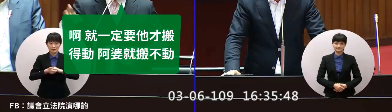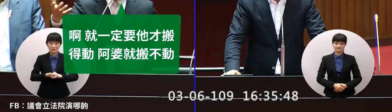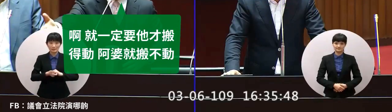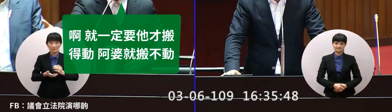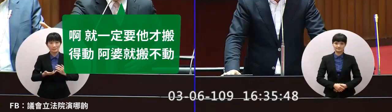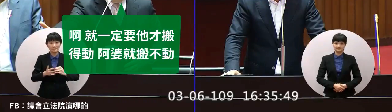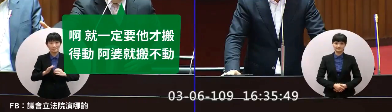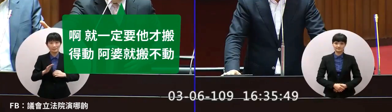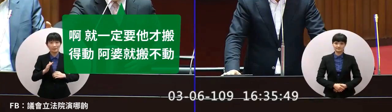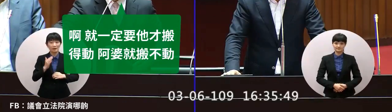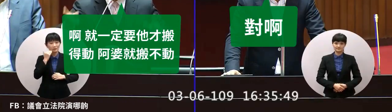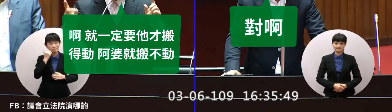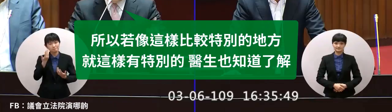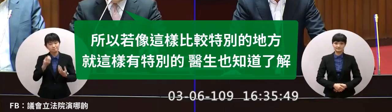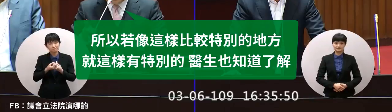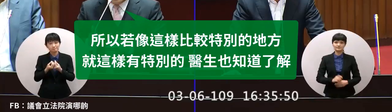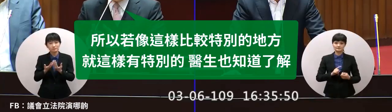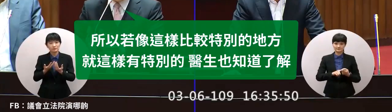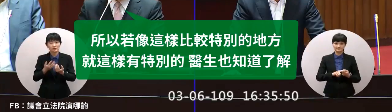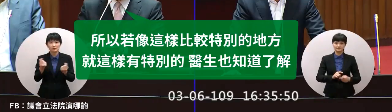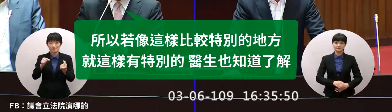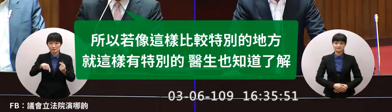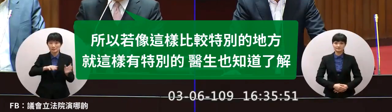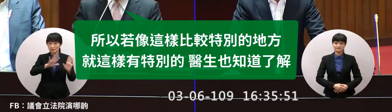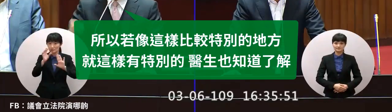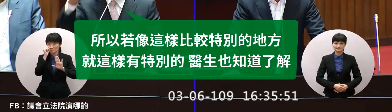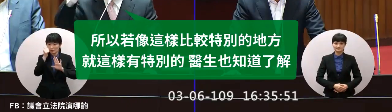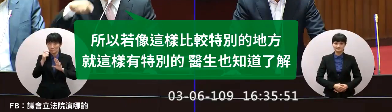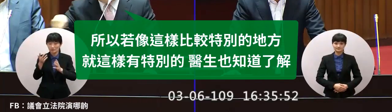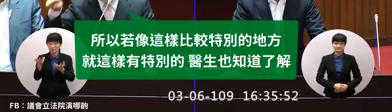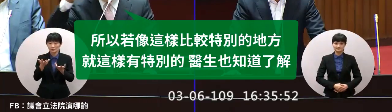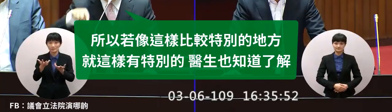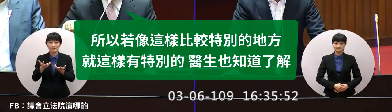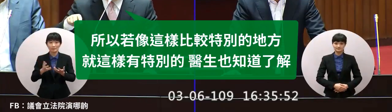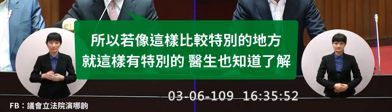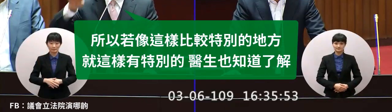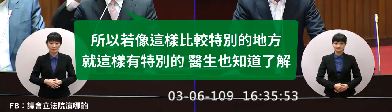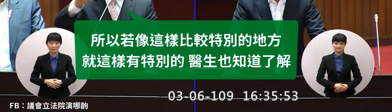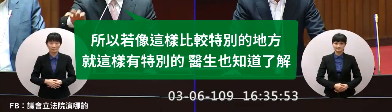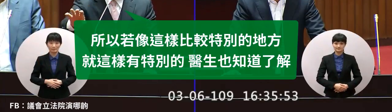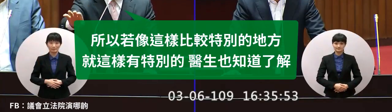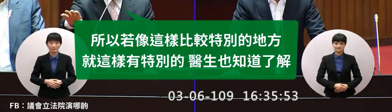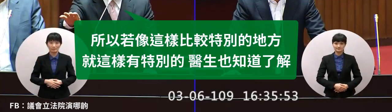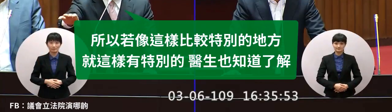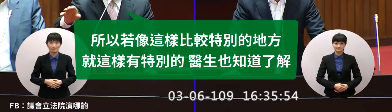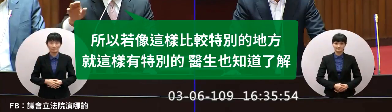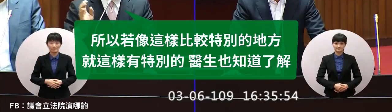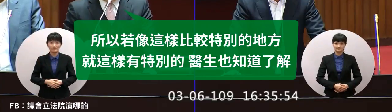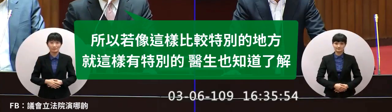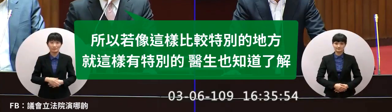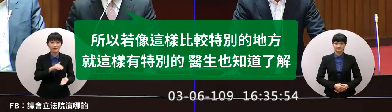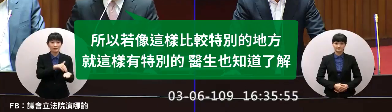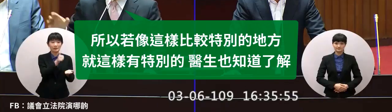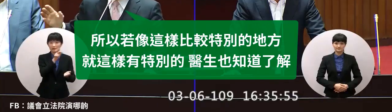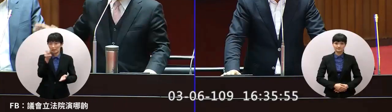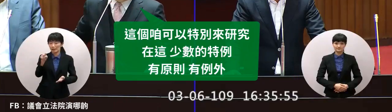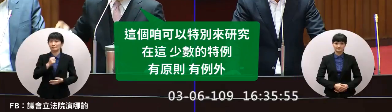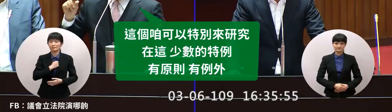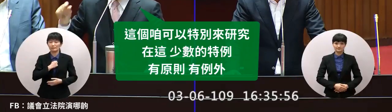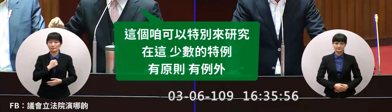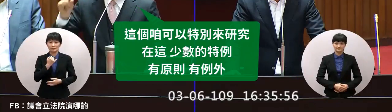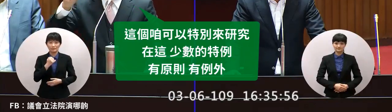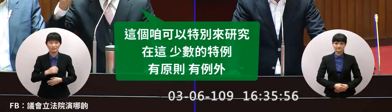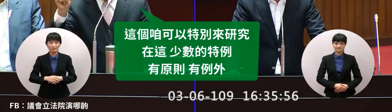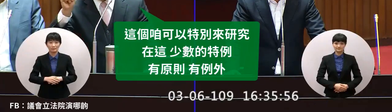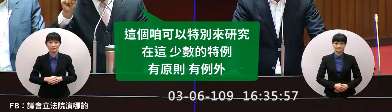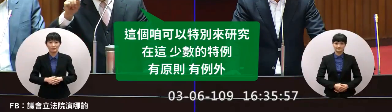光会行，阿婆阿都光袂行。 对啊。 所以若像安尼较特别的所在，就安尼有特别的医生嘛，有知影了解。即、